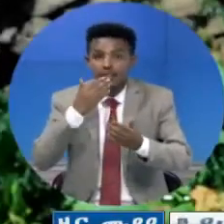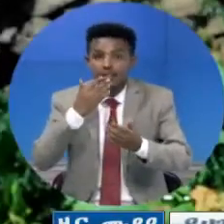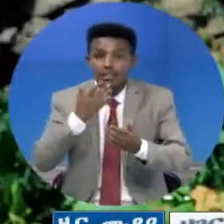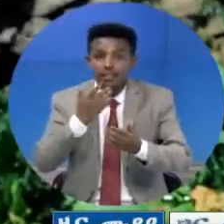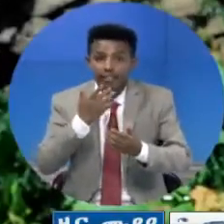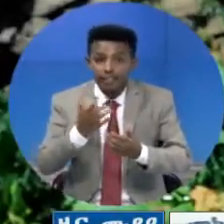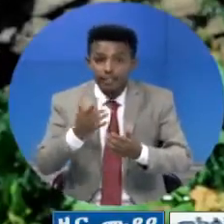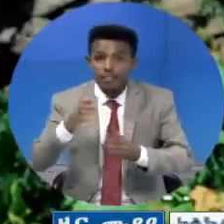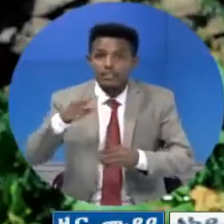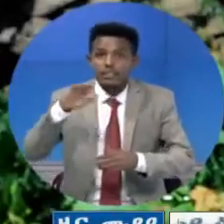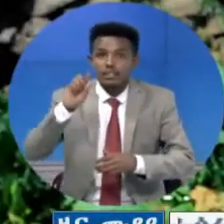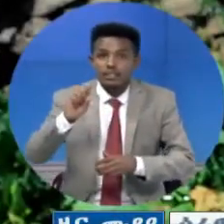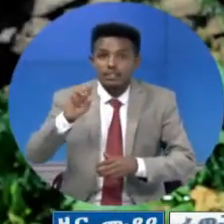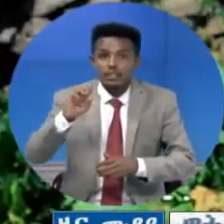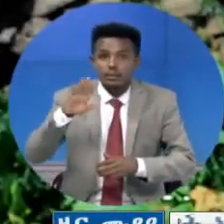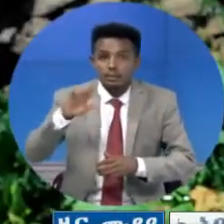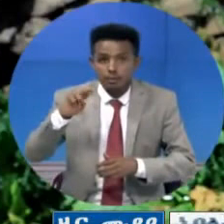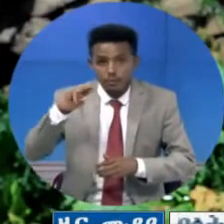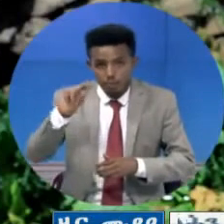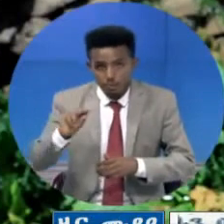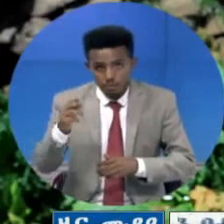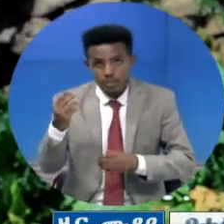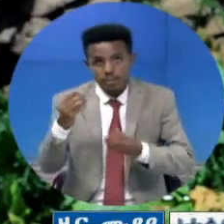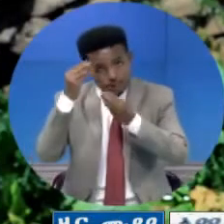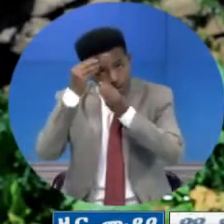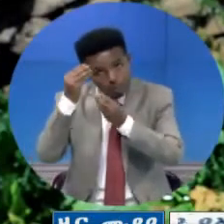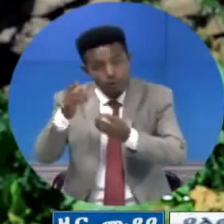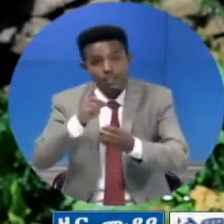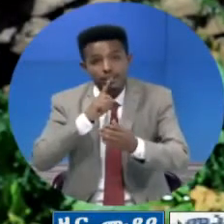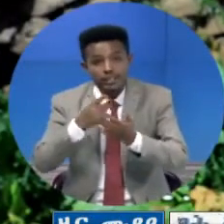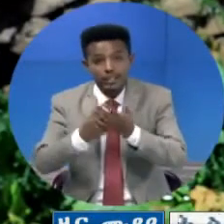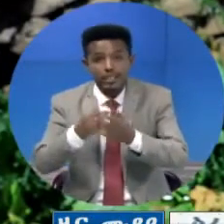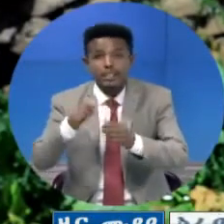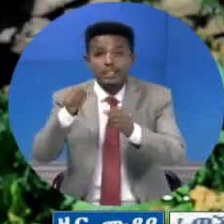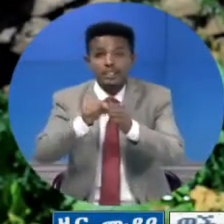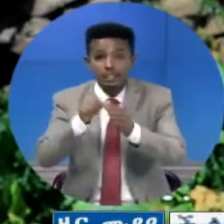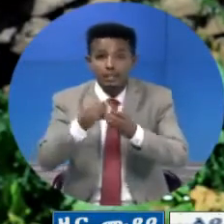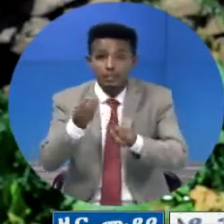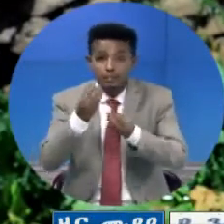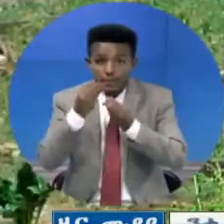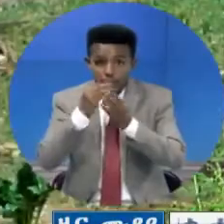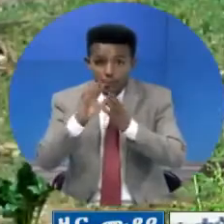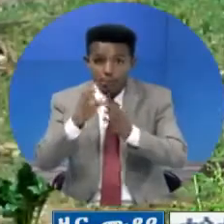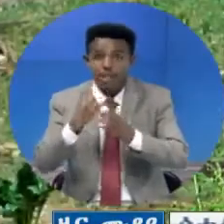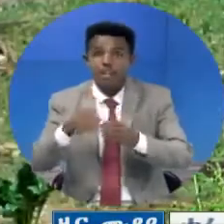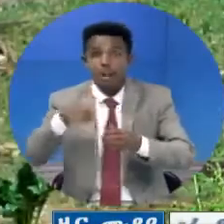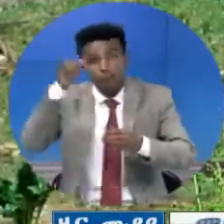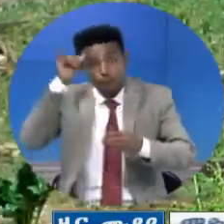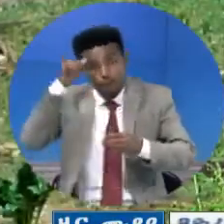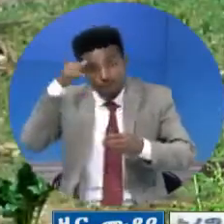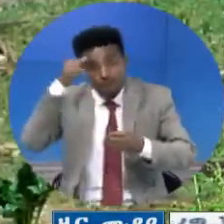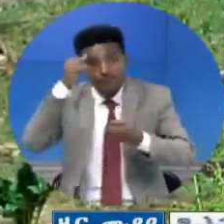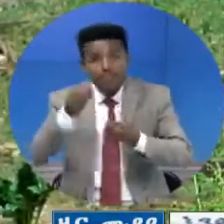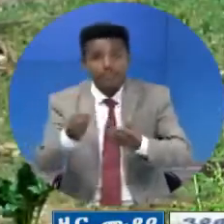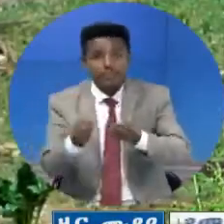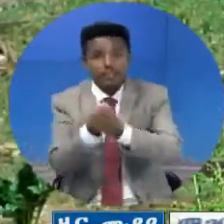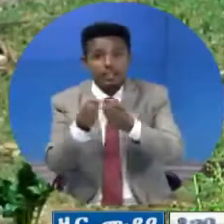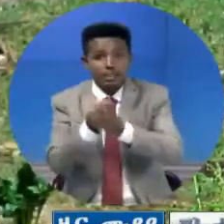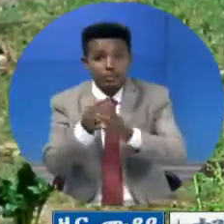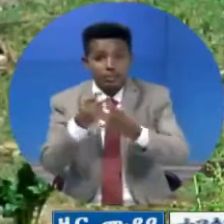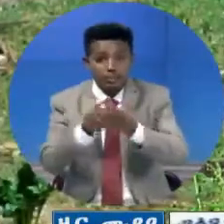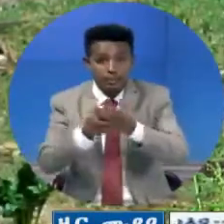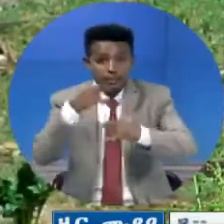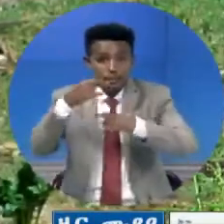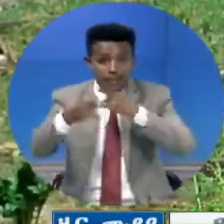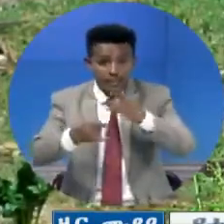ህሩይ አባረጋይ ቀበሌ 60 አርሶ አደሮች ለወተት ላሞች የሚውለውን የድንች መኖ እያመረቱ ላሞችን እየቀለቡ ነው። ይህ የመኖ ዝርያ